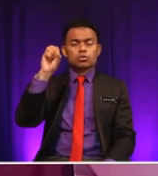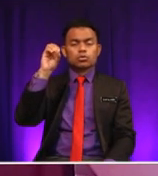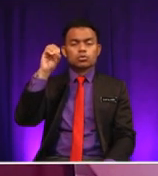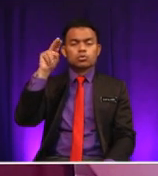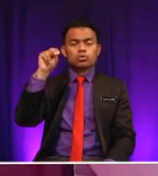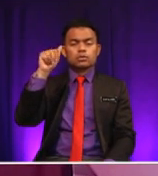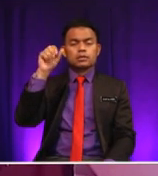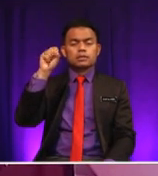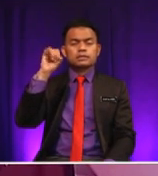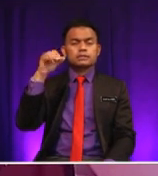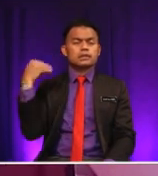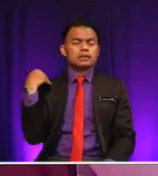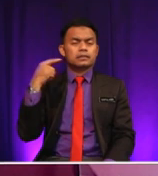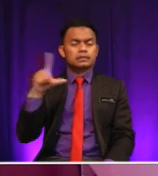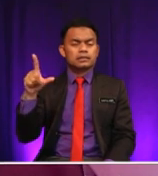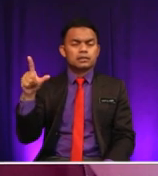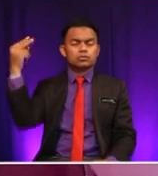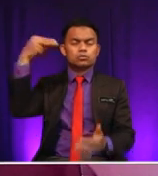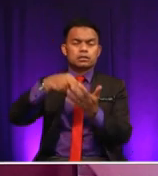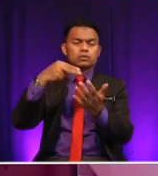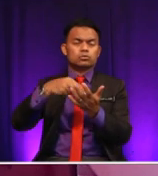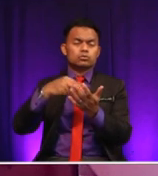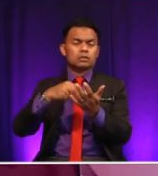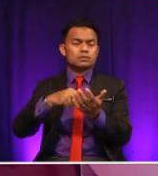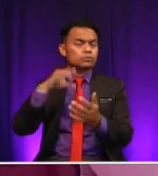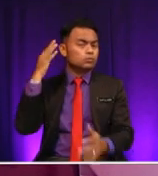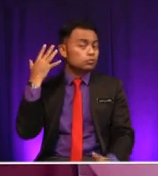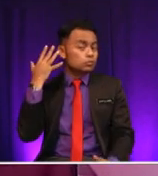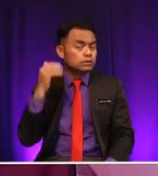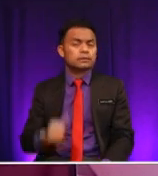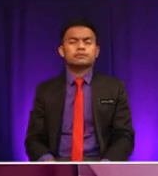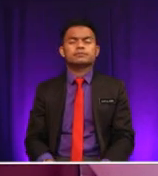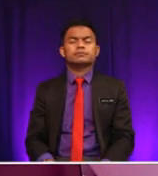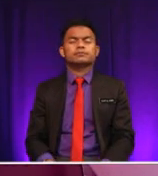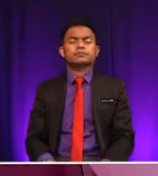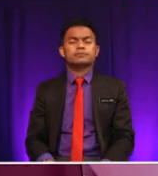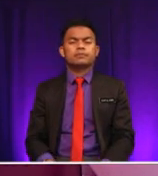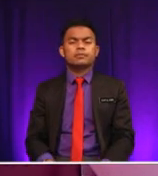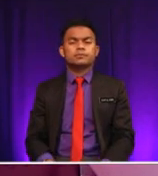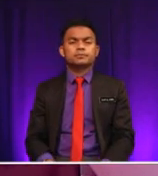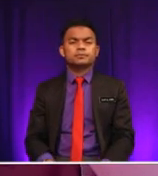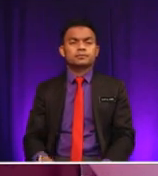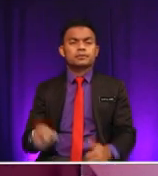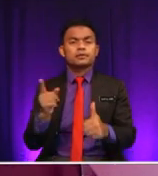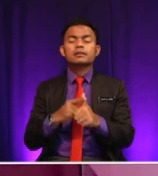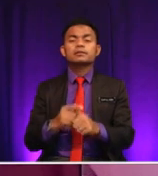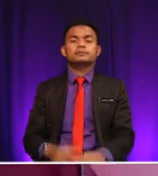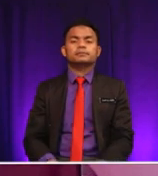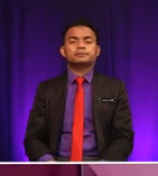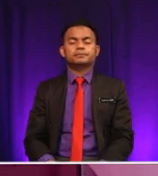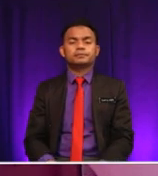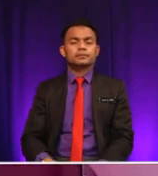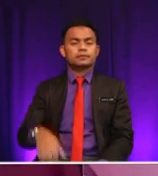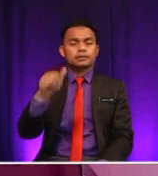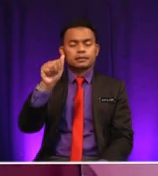bunyi huruf vokal puisi nih dari bunyi dia oke bunyi huruf vokal yaitu huruf vokalnya